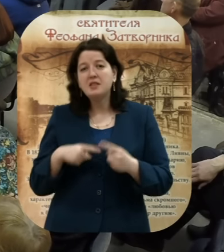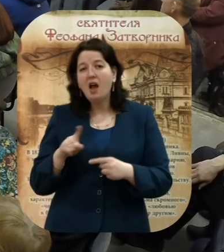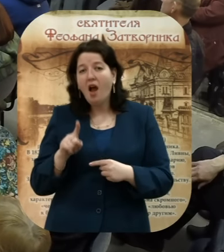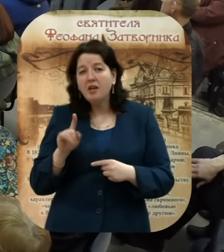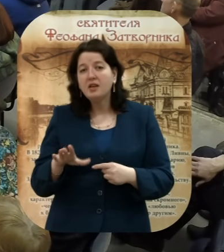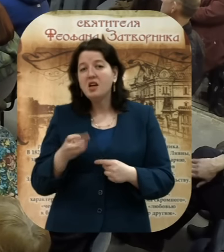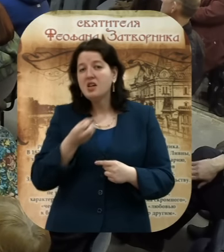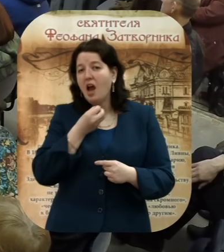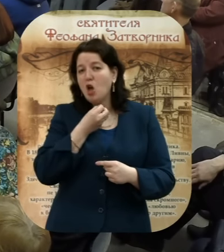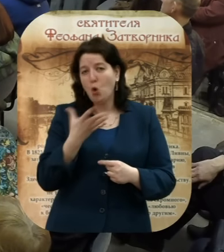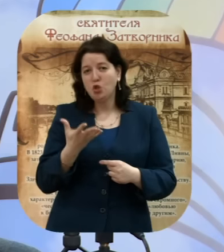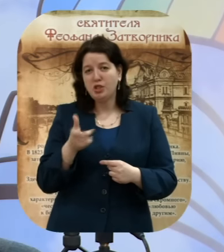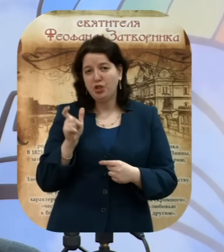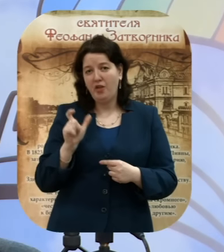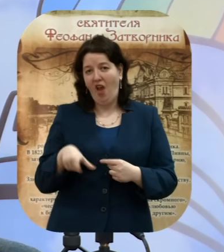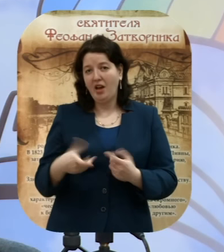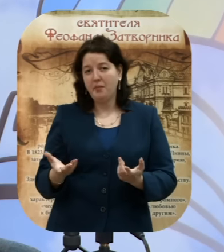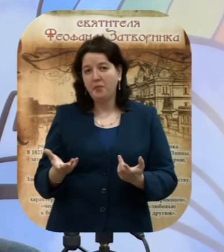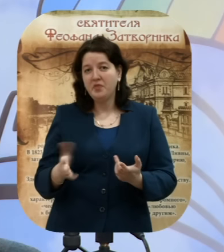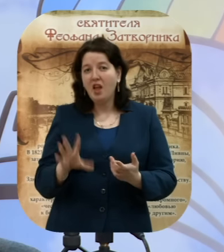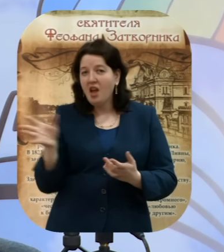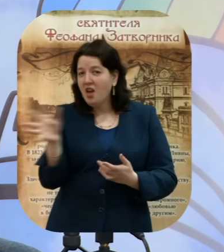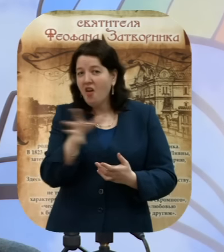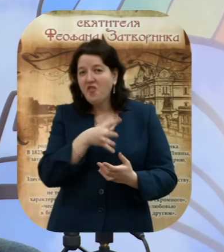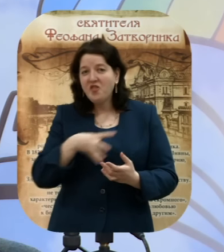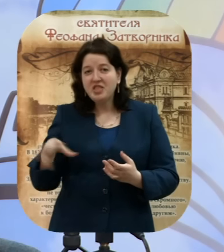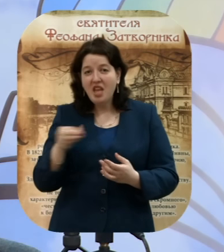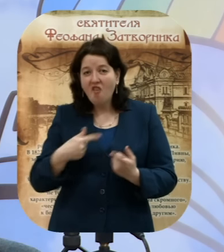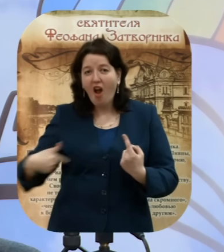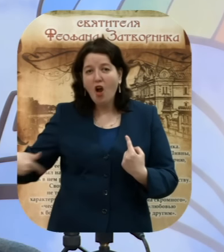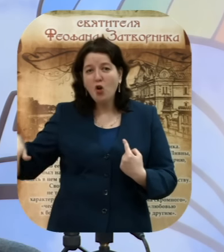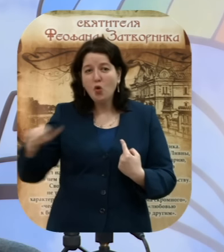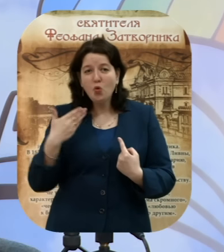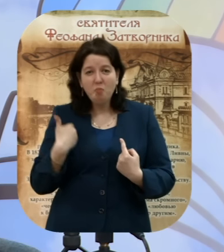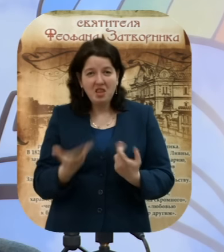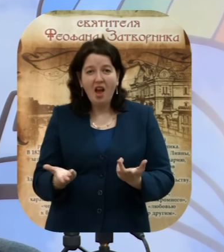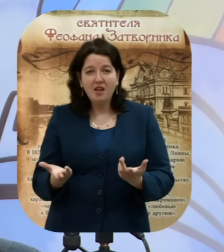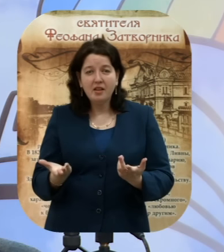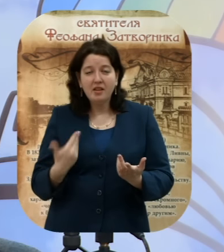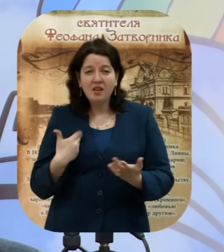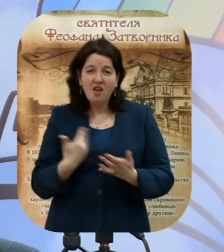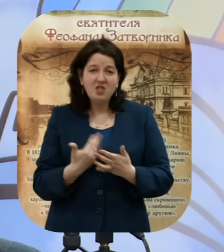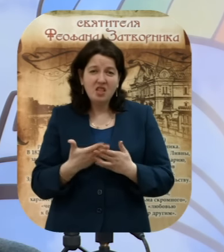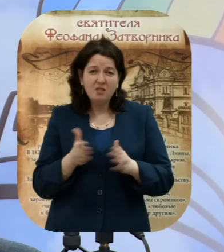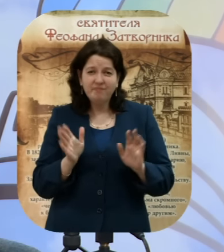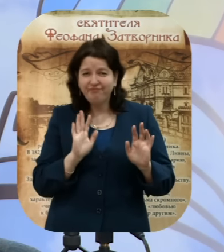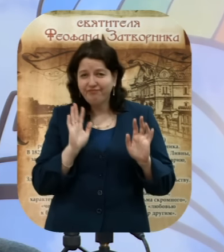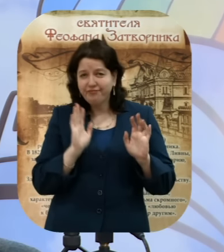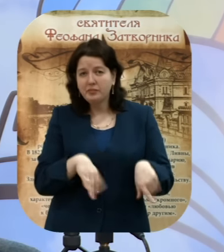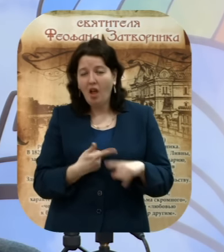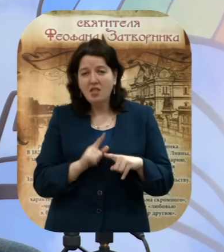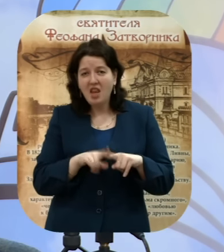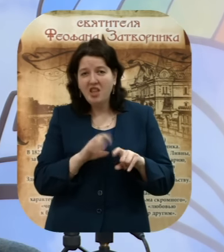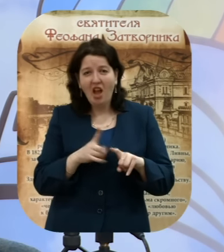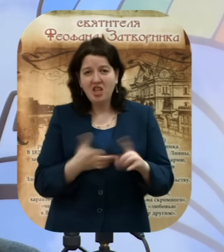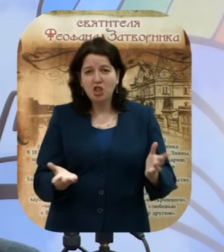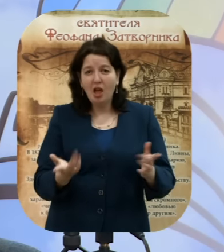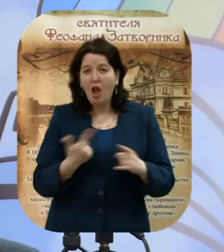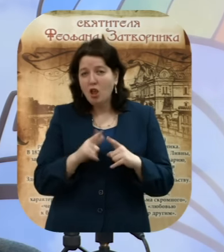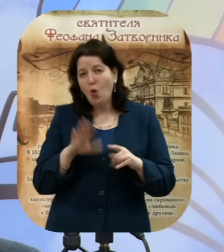хорошим. Все вокруг меня, ну, в основном дрянь, конечно, это ясно.